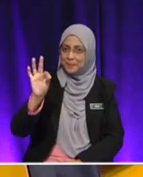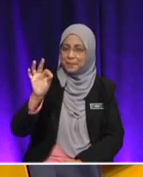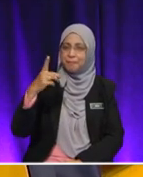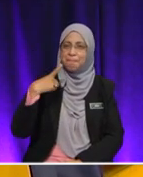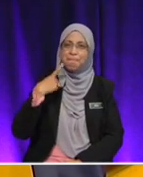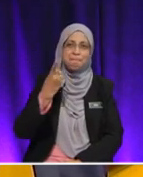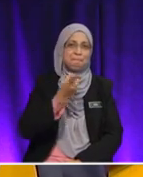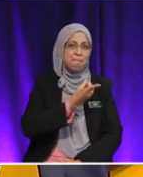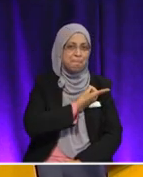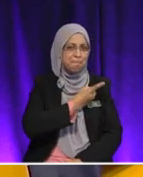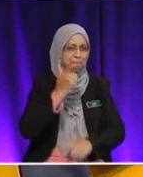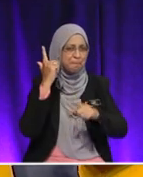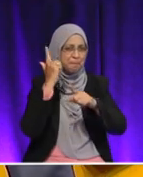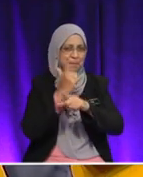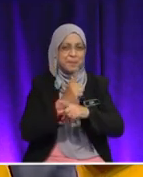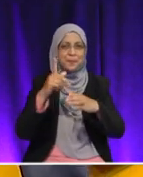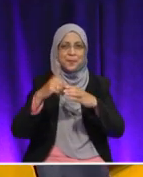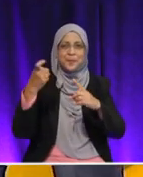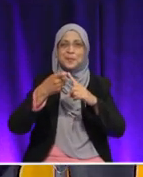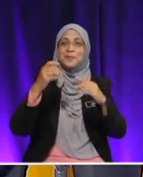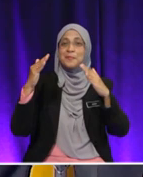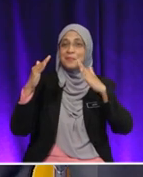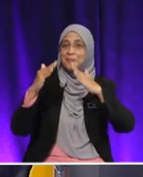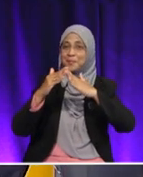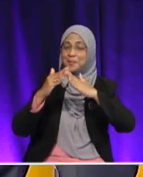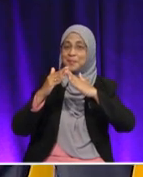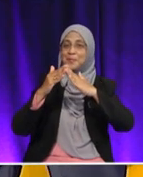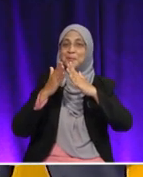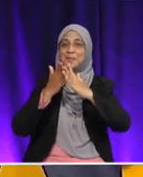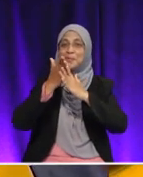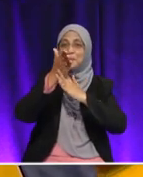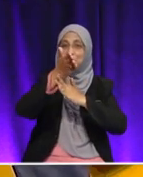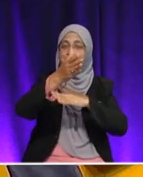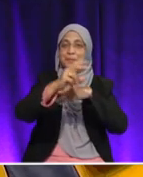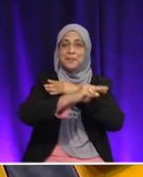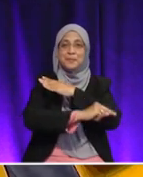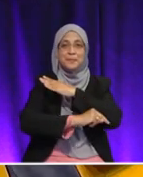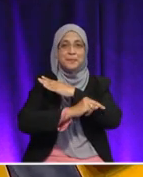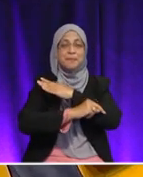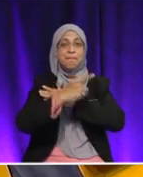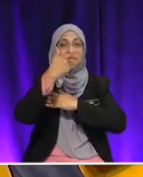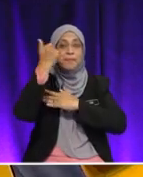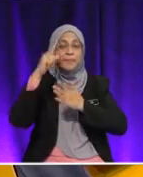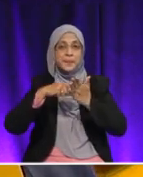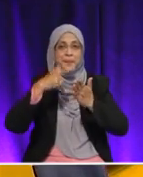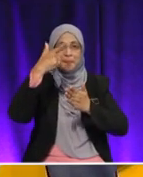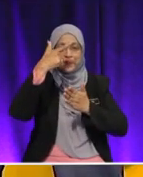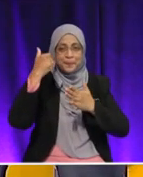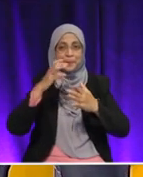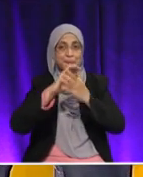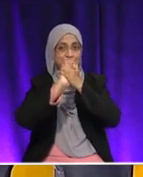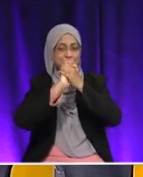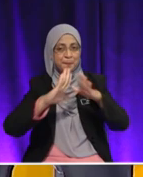dilarang untuk keluar dari rumah merentas Negeri atas sebab kesiatan kesehatan